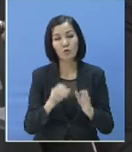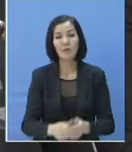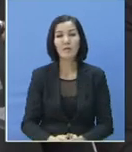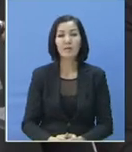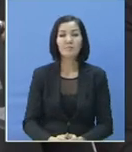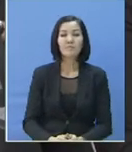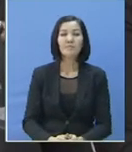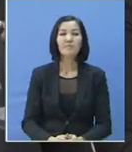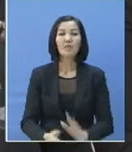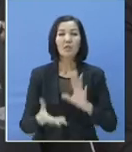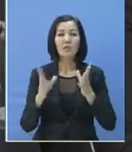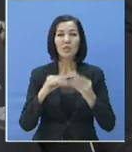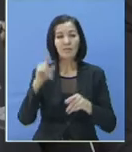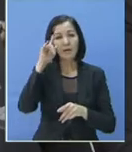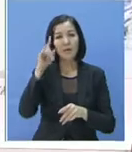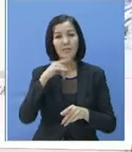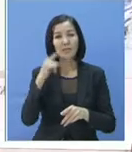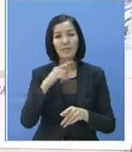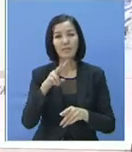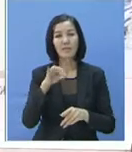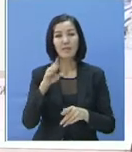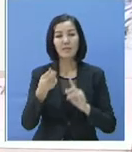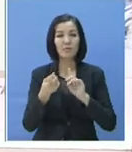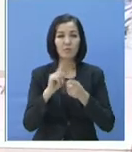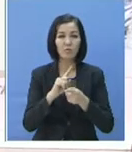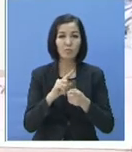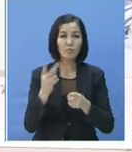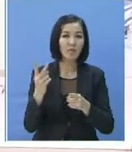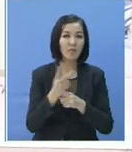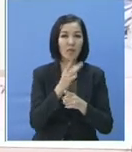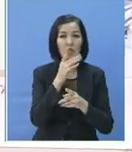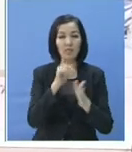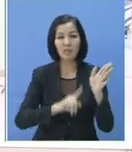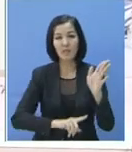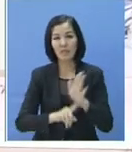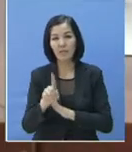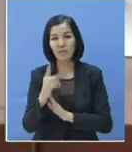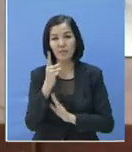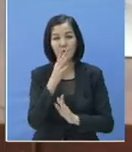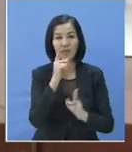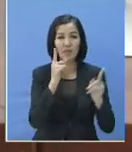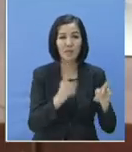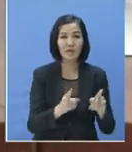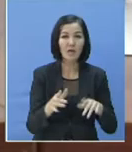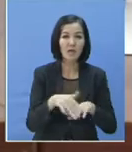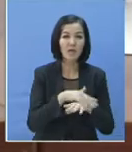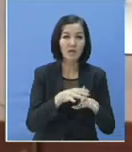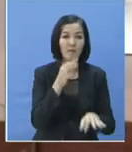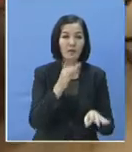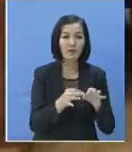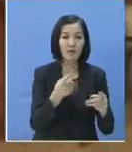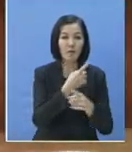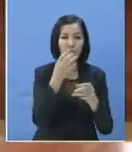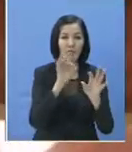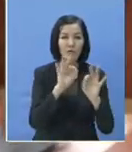Айта кету керек, жалпы қазір елде қазақ тілін латын әліпбиіне көшірудің екінші кезеңіне өтті. Бірінші кезеңде жалпы халықтық талқылау,